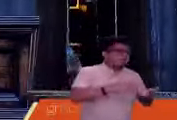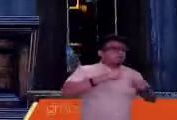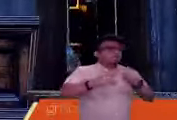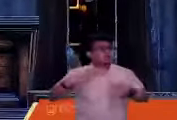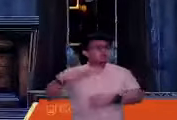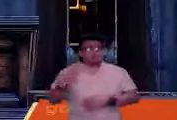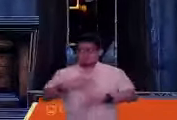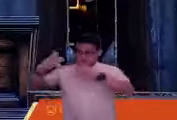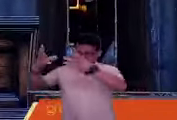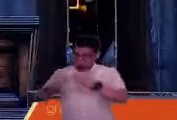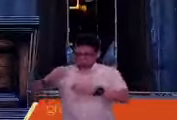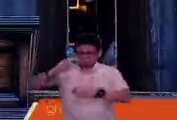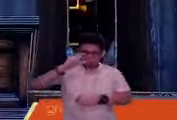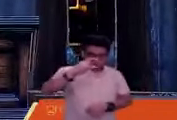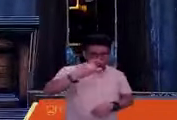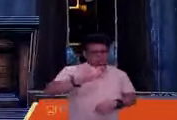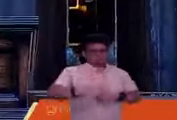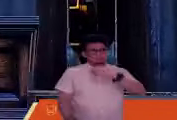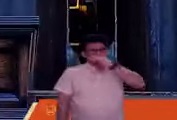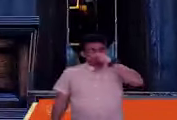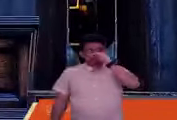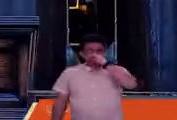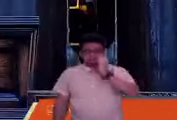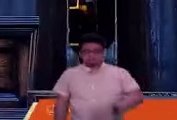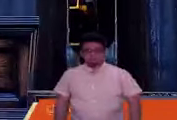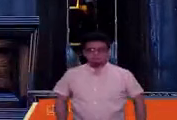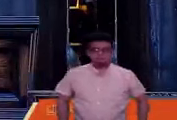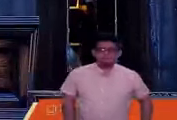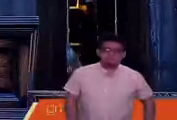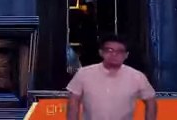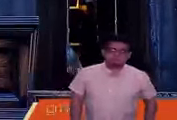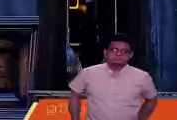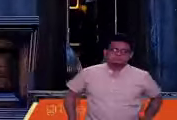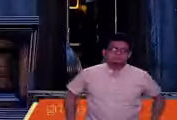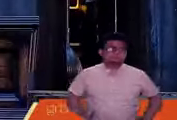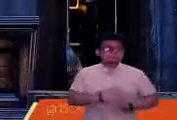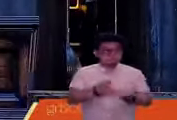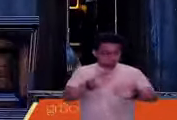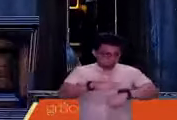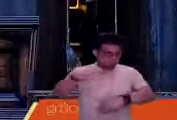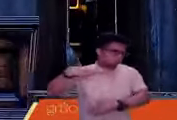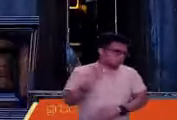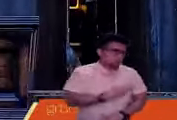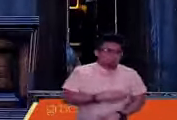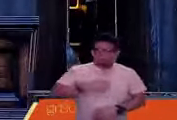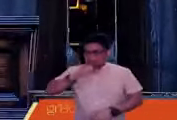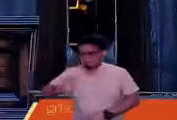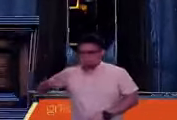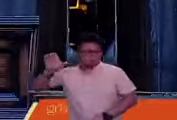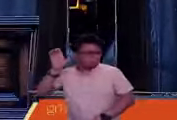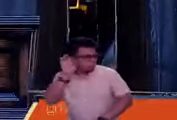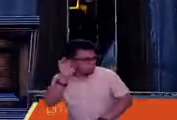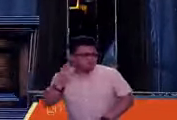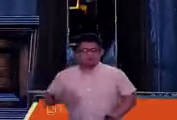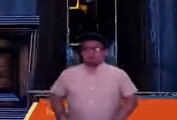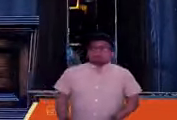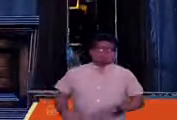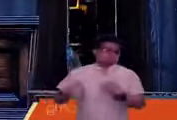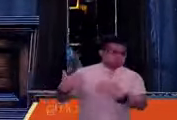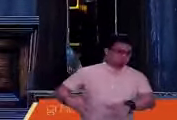thou shalt not forsake the assembling. O sana, pero usahay absent lang ihapunta simbahan.